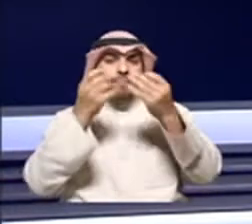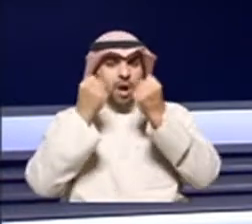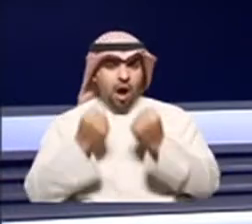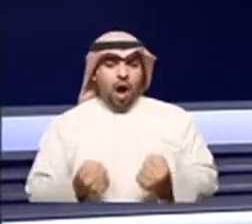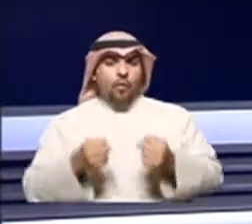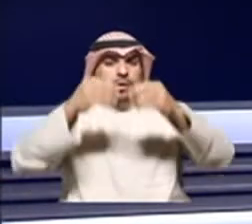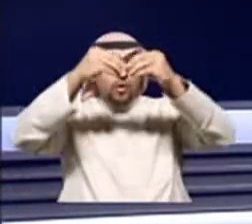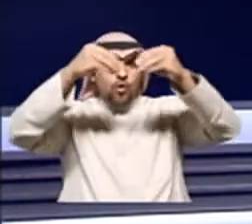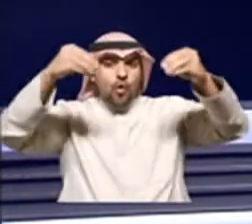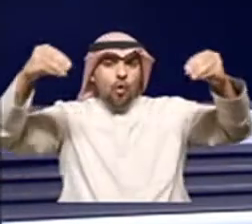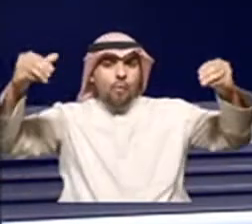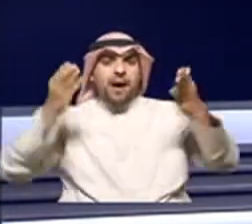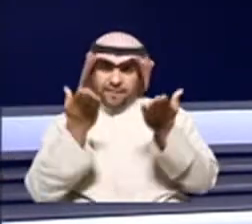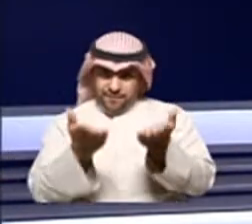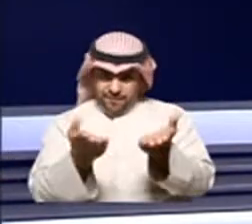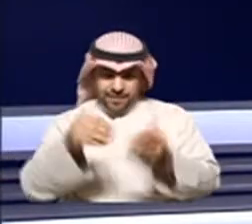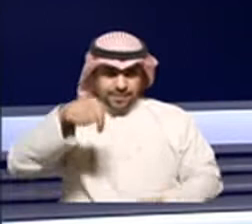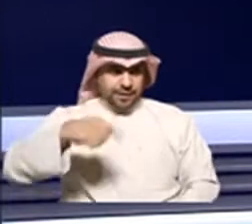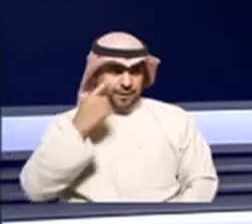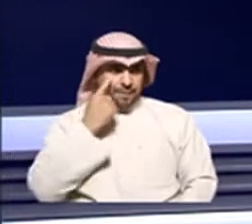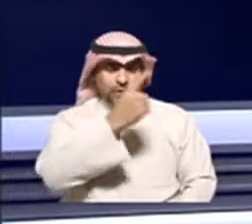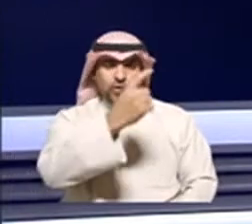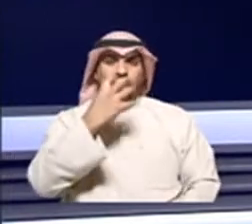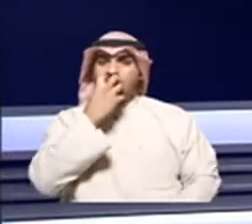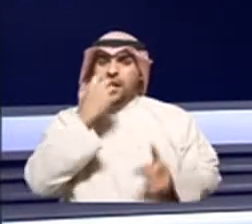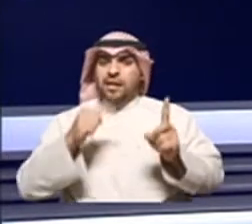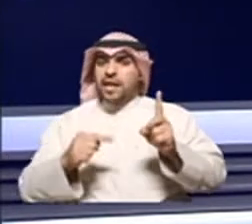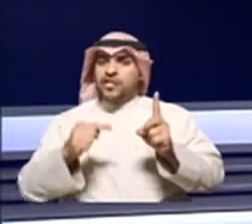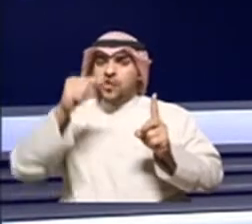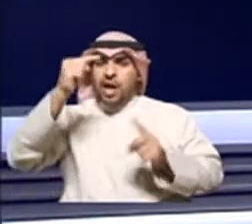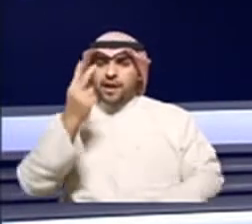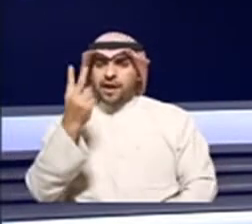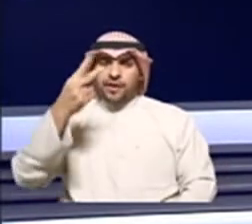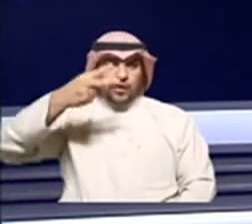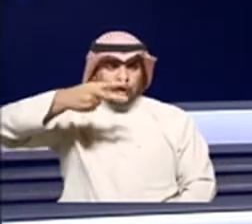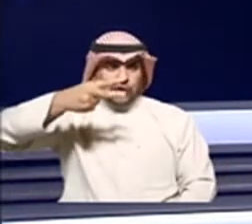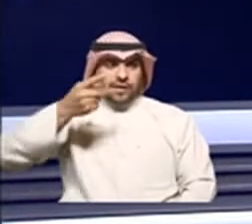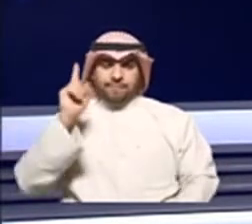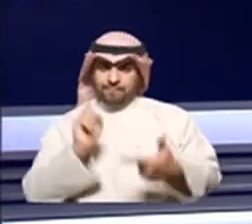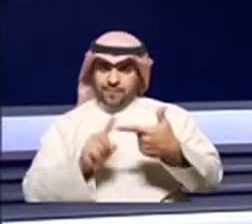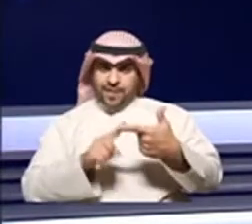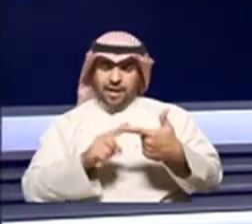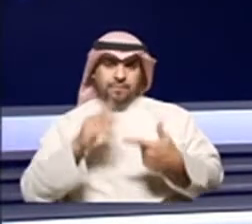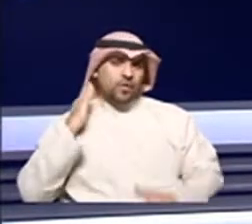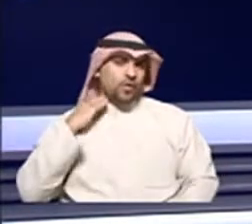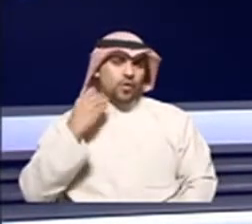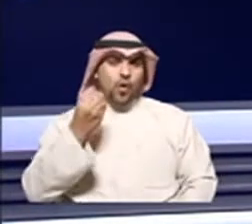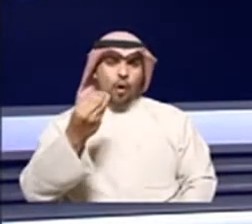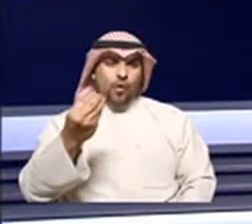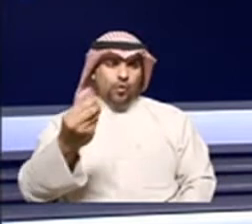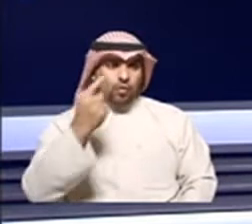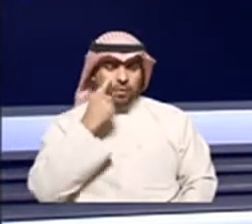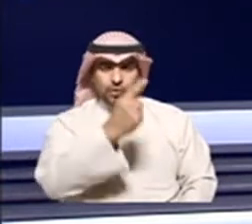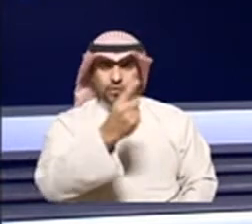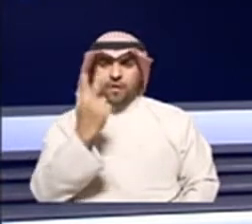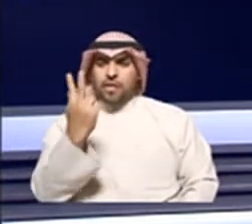أجواءنا غائمة جزئيا بعض الشيء على بعض المناطق مع عبور السحب بين الحين والآخر. رياح خفيفة السرعة إلى معتدلة بين الحين والآخر، 15 كيلومتر